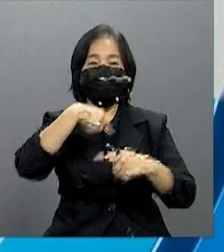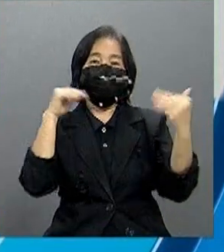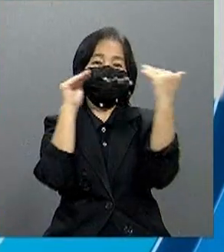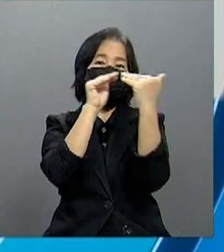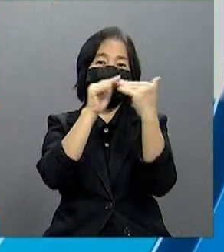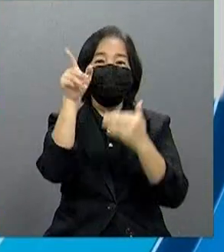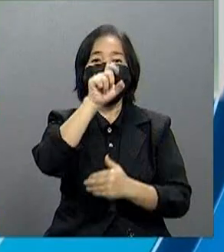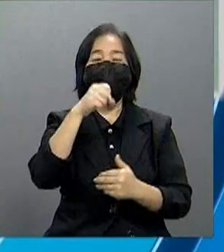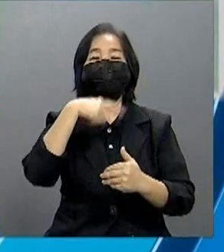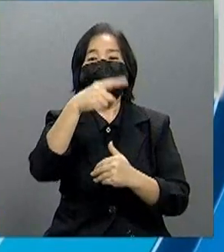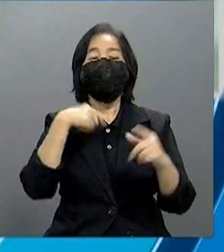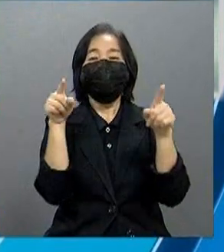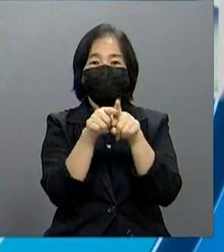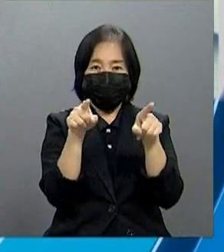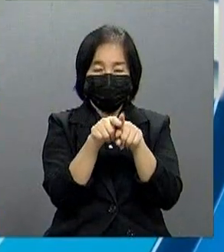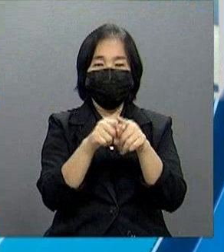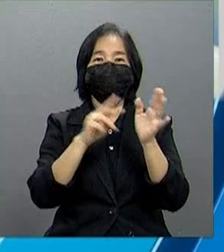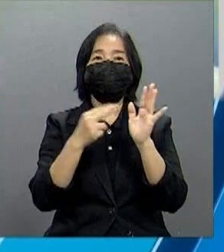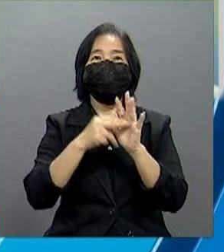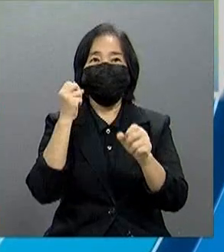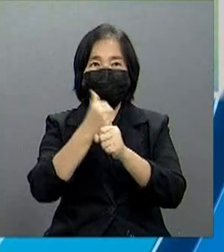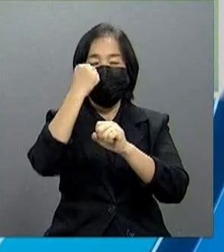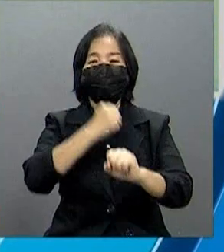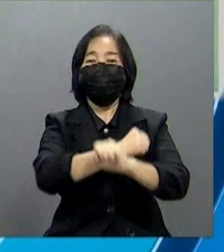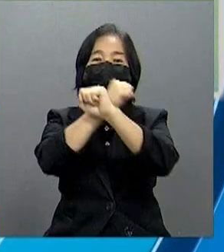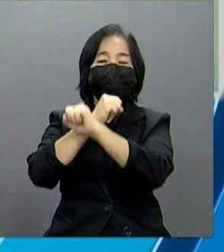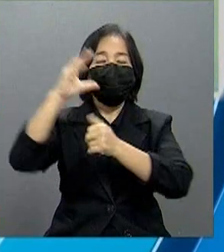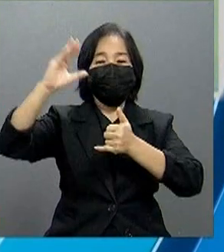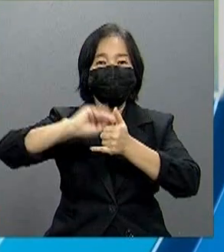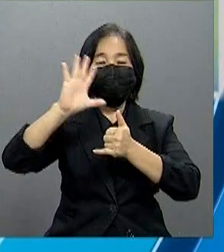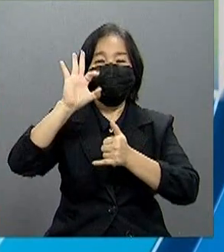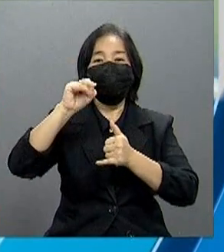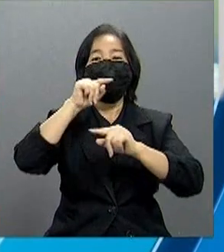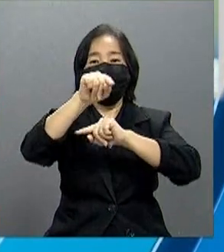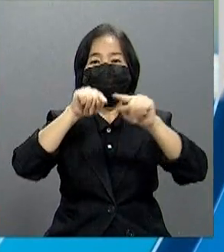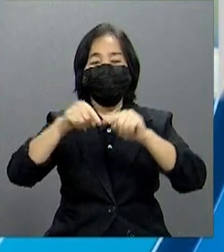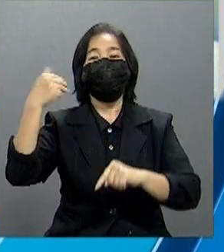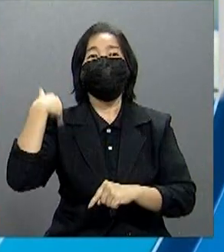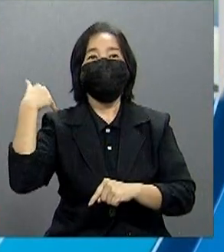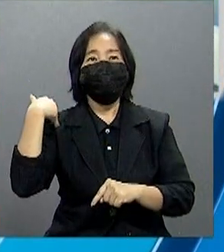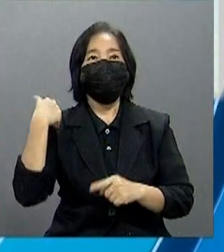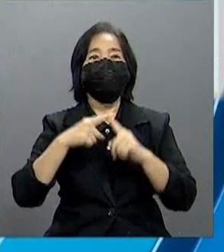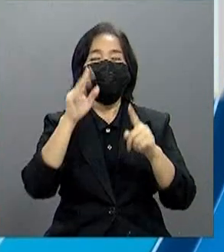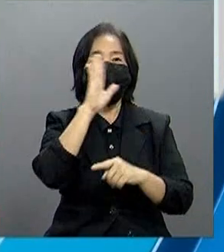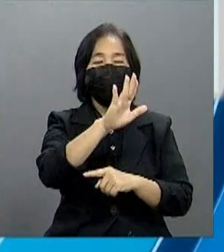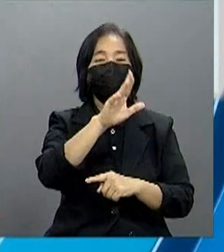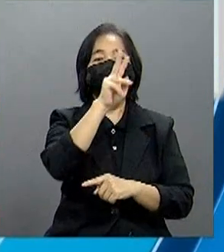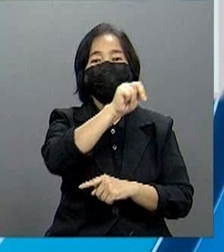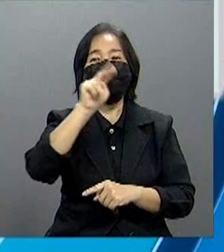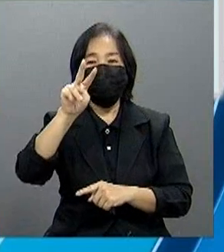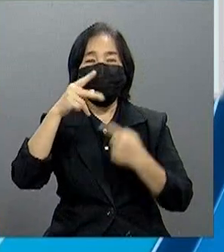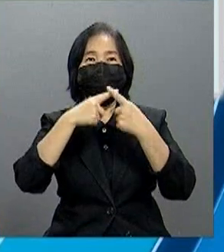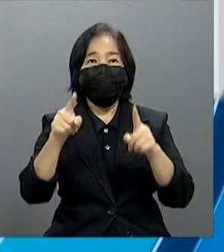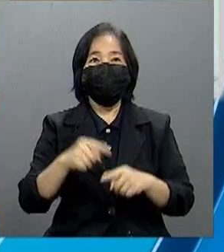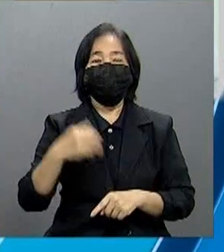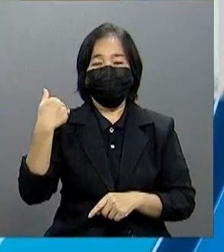ามารถป้องกันการติดเชื้อได้ประมาณ 90 กว่าเปอร์เซ็นต์เลยนะครับสำหรับโปรตีนซับยูนิตของโนวาแวคนะครับแต่ว่าของใบยาไฟโตฟาร์มเนี่ยจะ